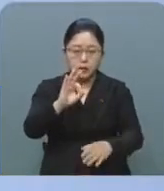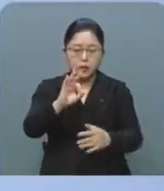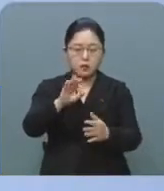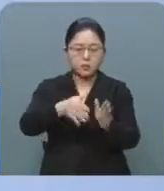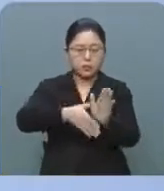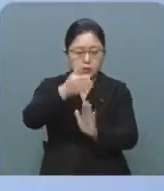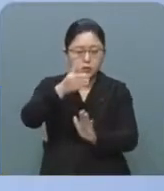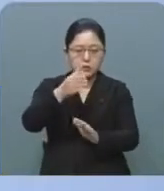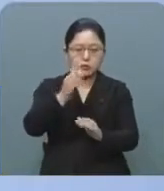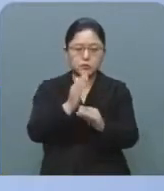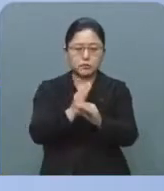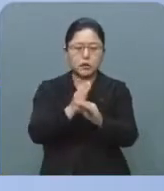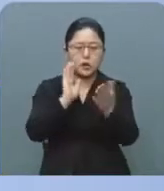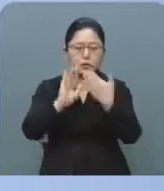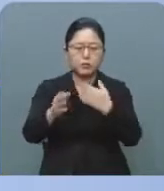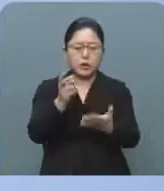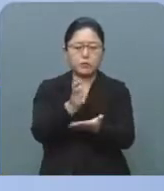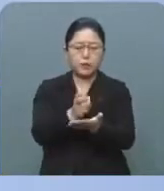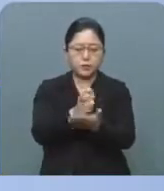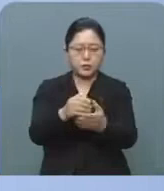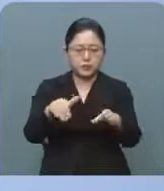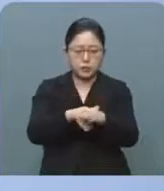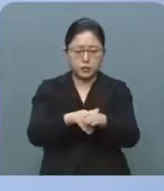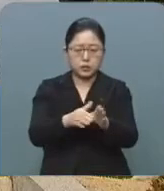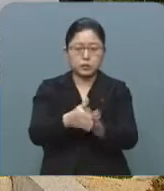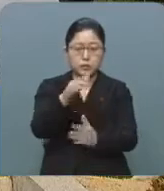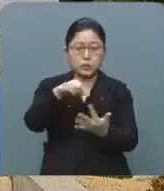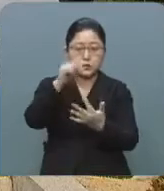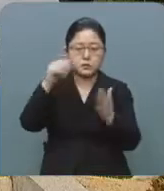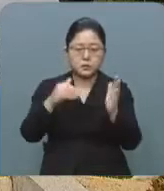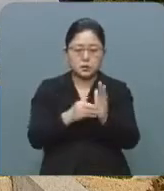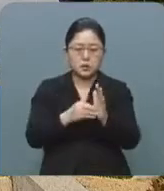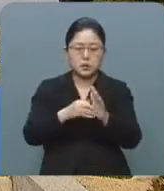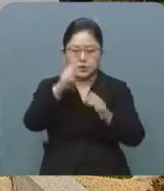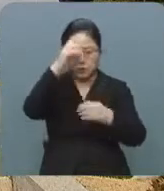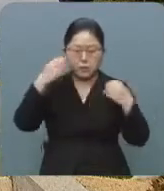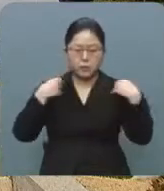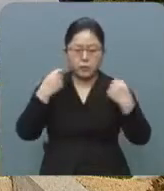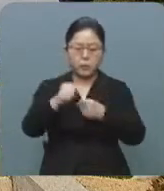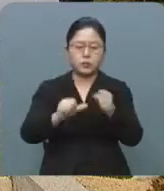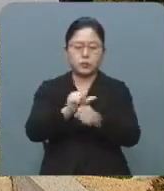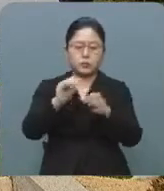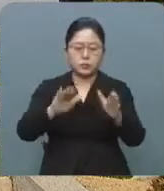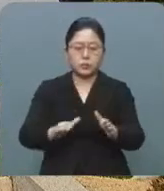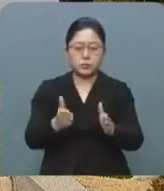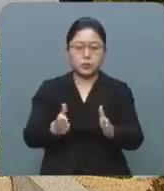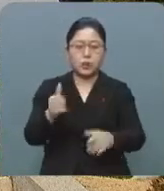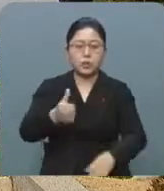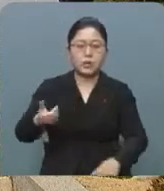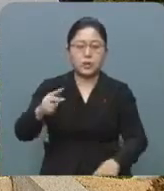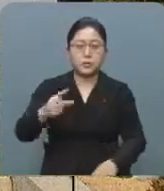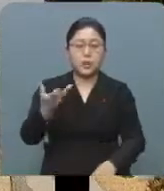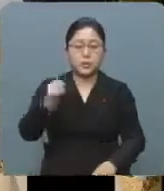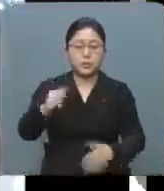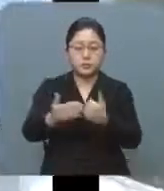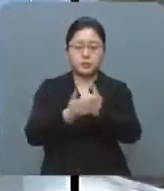선정된 시군은 이후 법정 문화도시로 최종 선정되며 정부로부터 5년간 200억 원을 지원받게